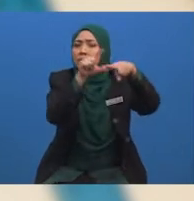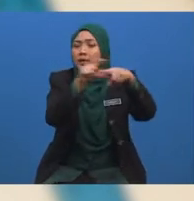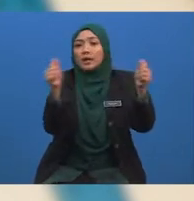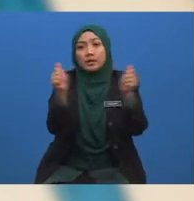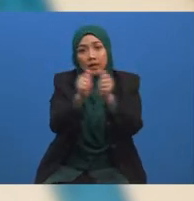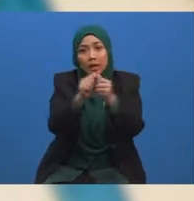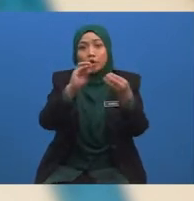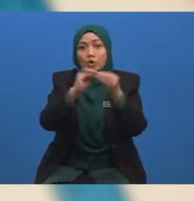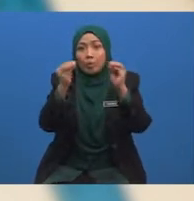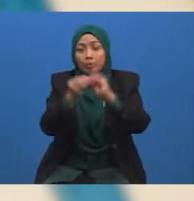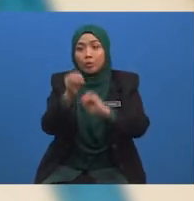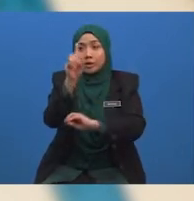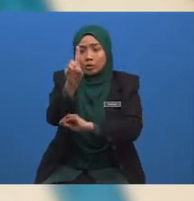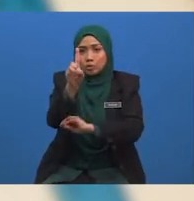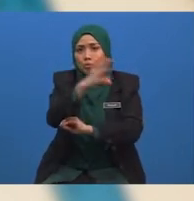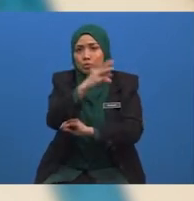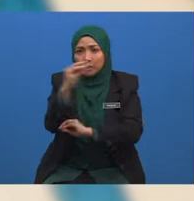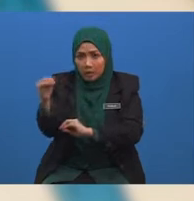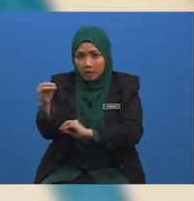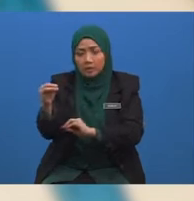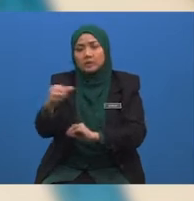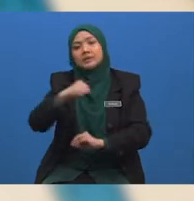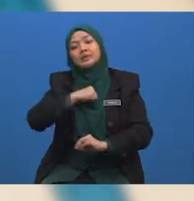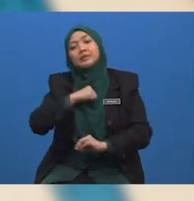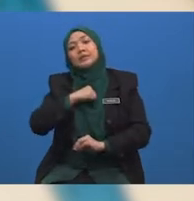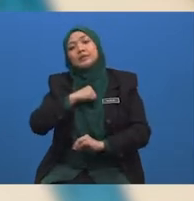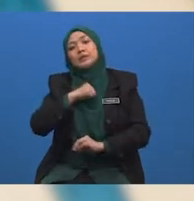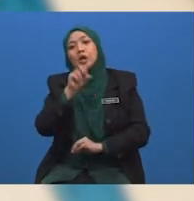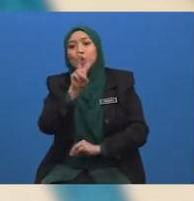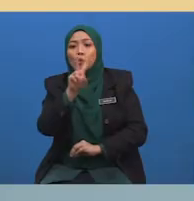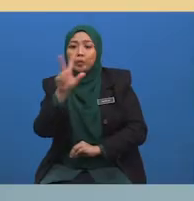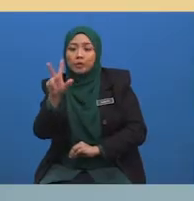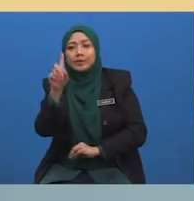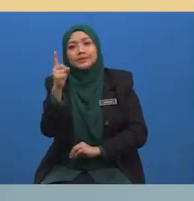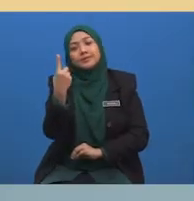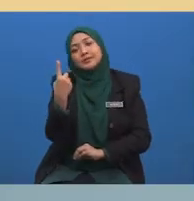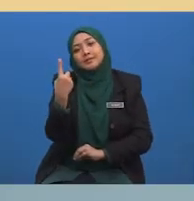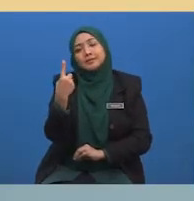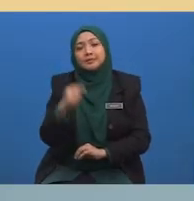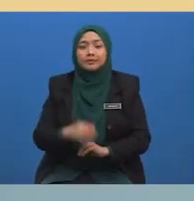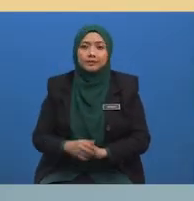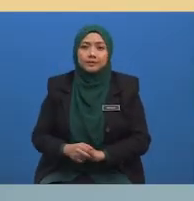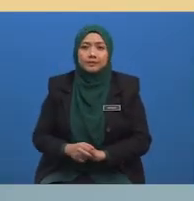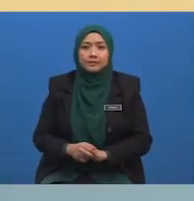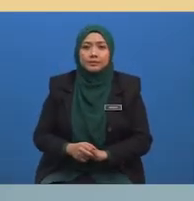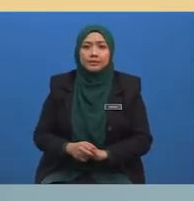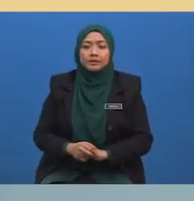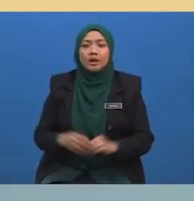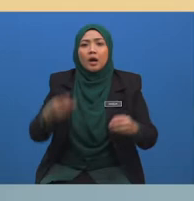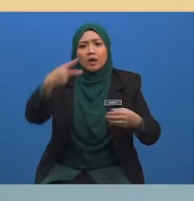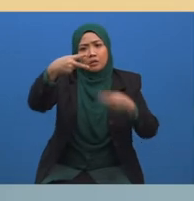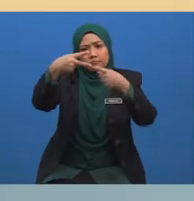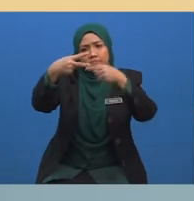dibahagikan dengan dirinya sahaja dan 1. Ia hanya mempunyai